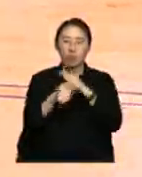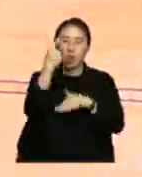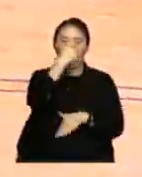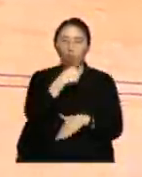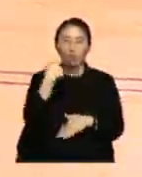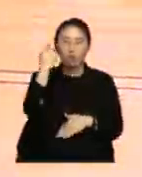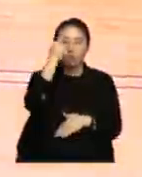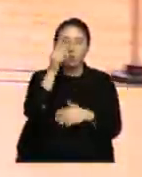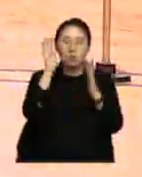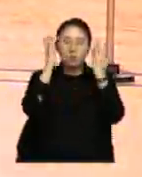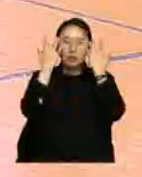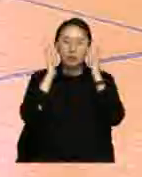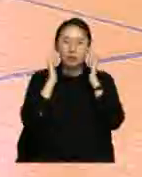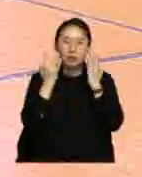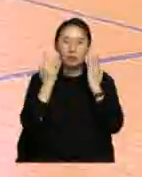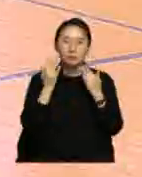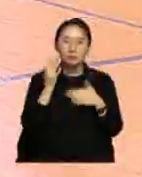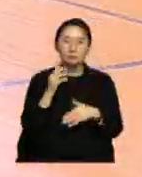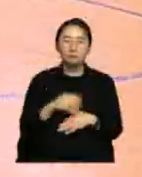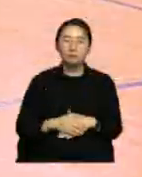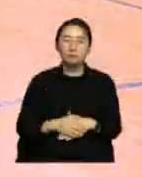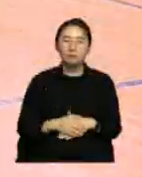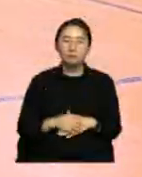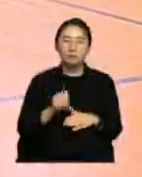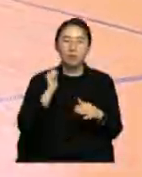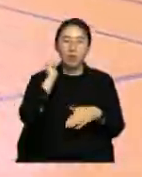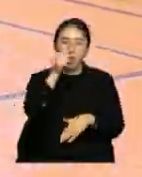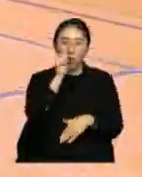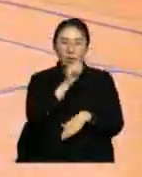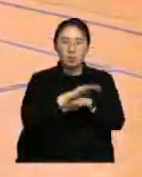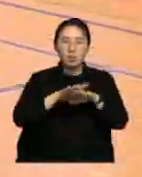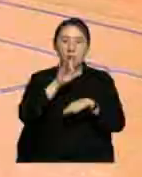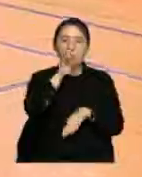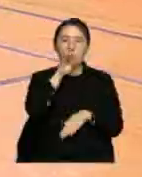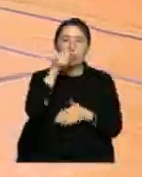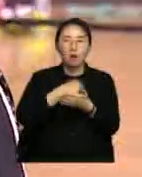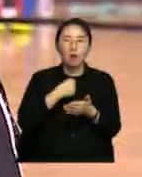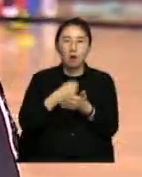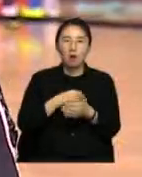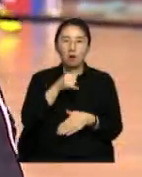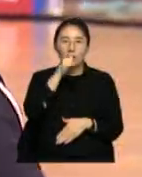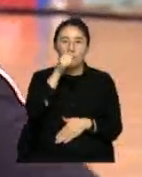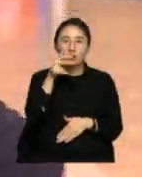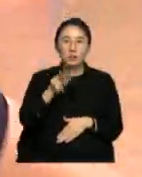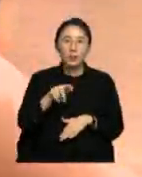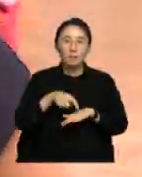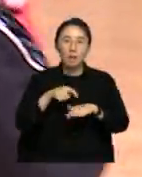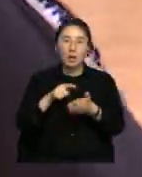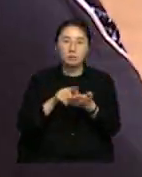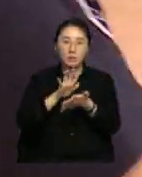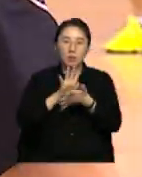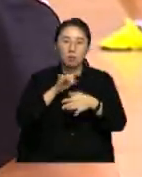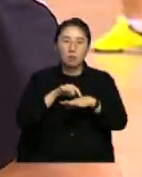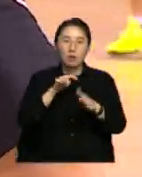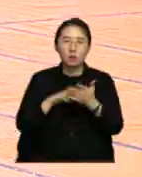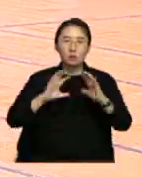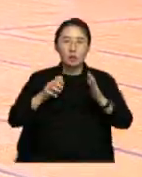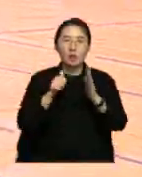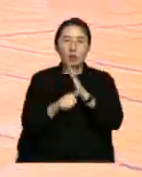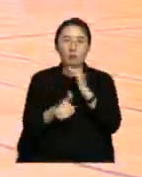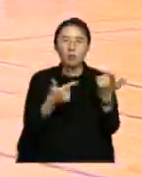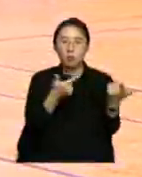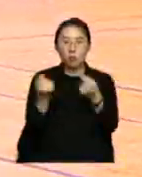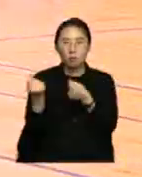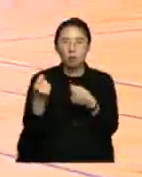얼굴에는 어느새 땀방울이 맺힙니다. 경기가 마음대로 잘 안 풀려 아쉽기도 하지만 마음과 열정만은 국가대표 선수